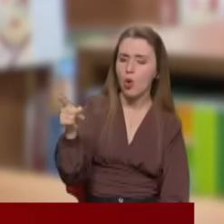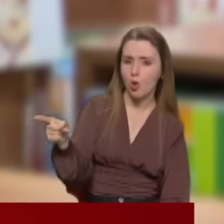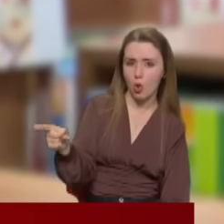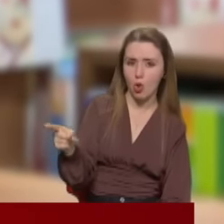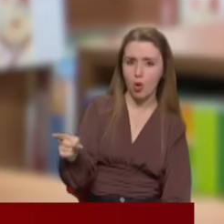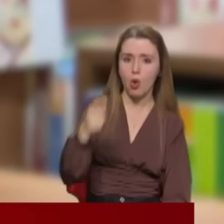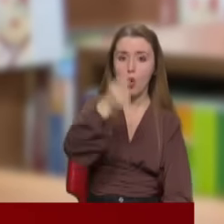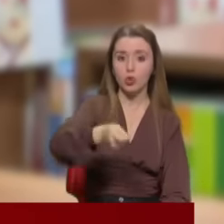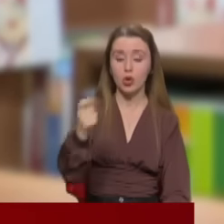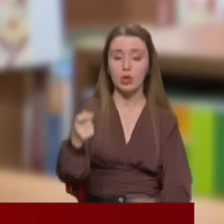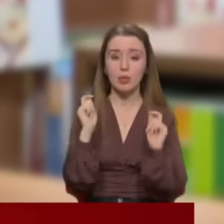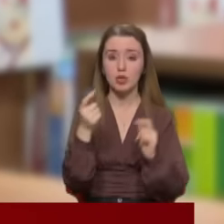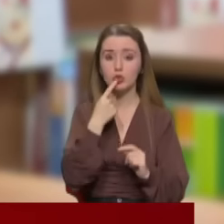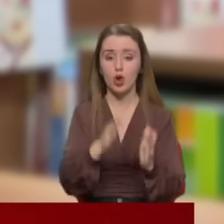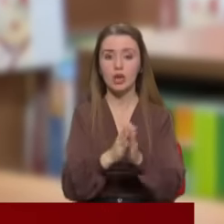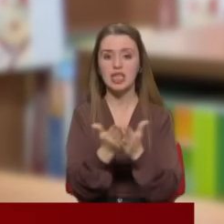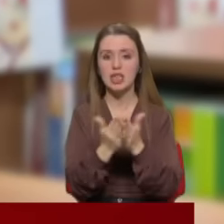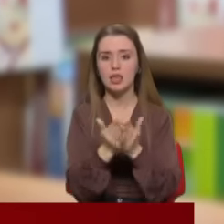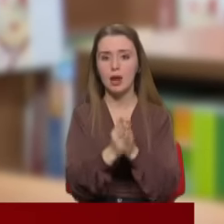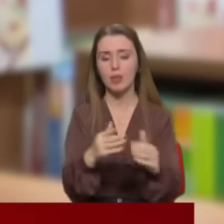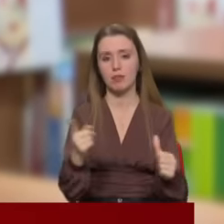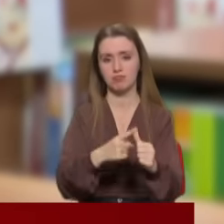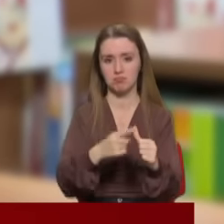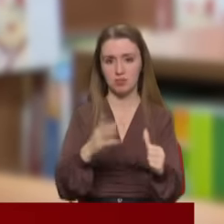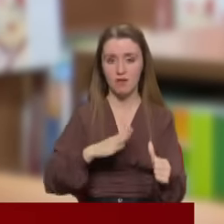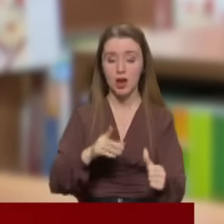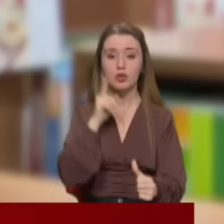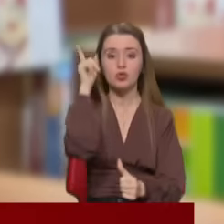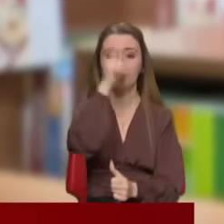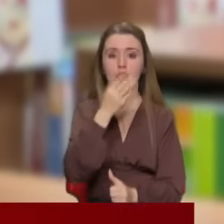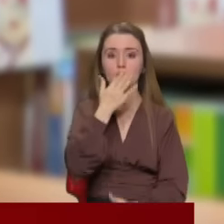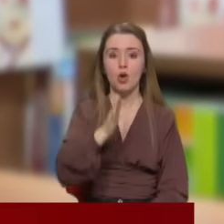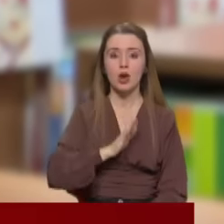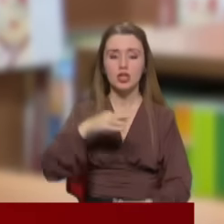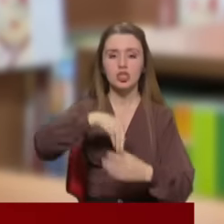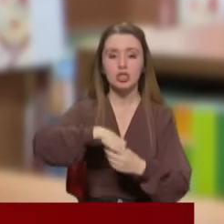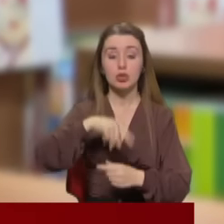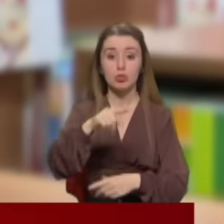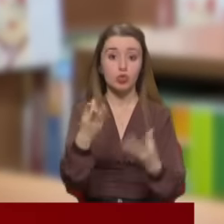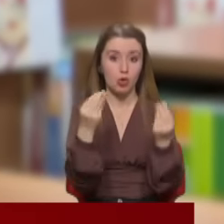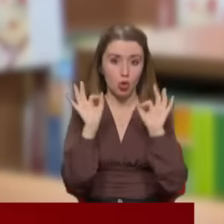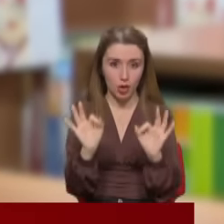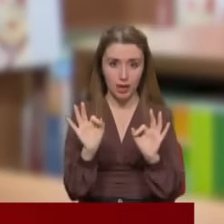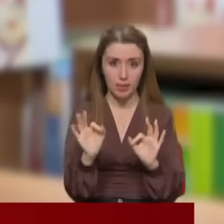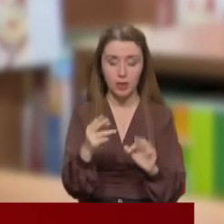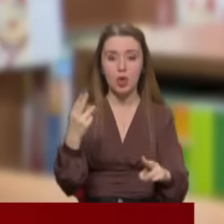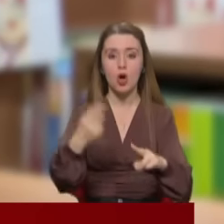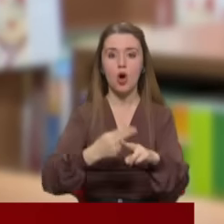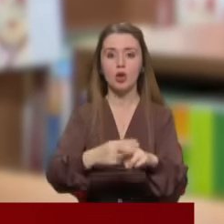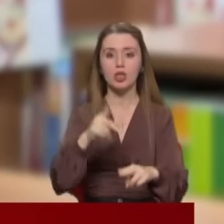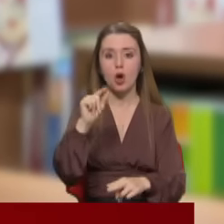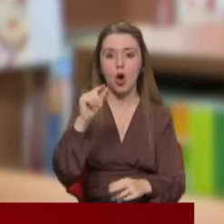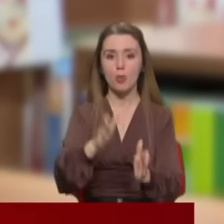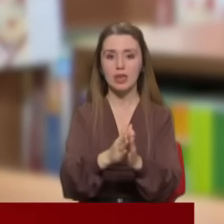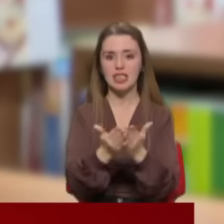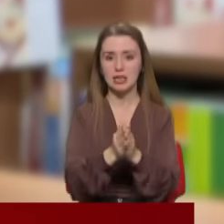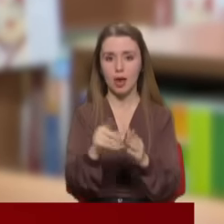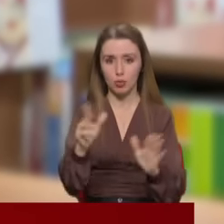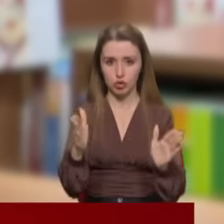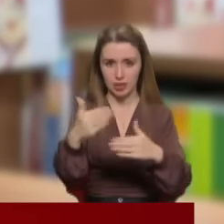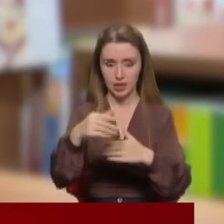yansıtıyorlar. Özellikle de kitaplar bunların başında geliyor. Çünkü bir öğrenci için olmazsa olmaz. Örneğin 11 kitaplık